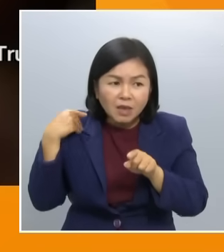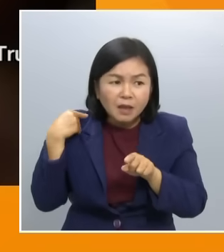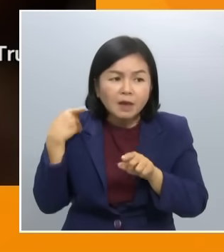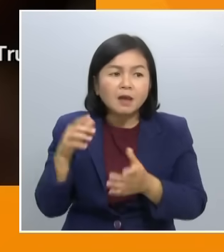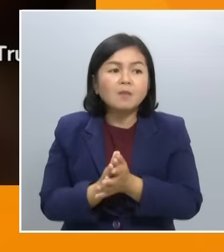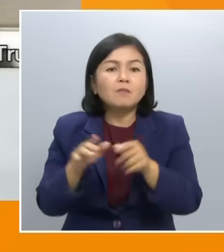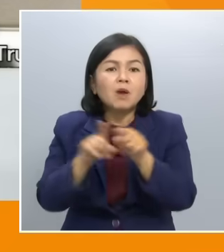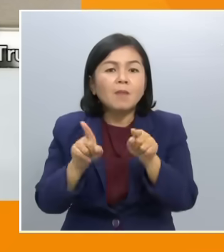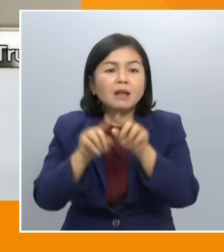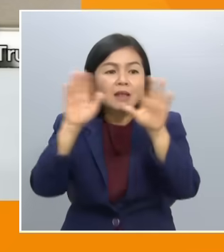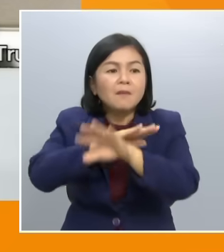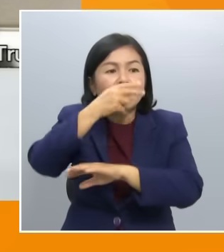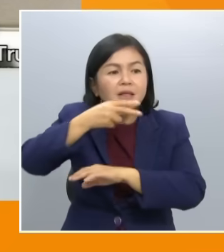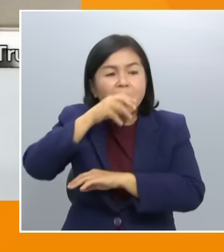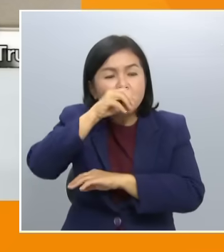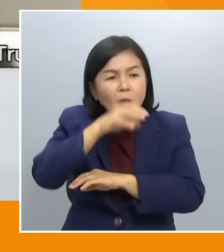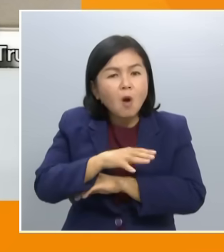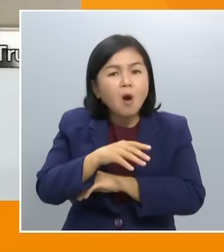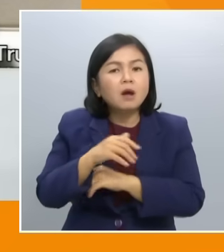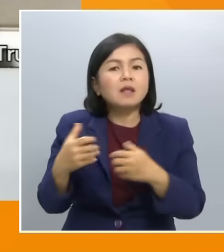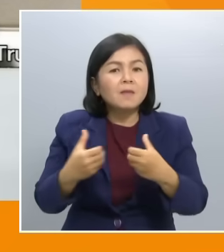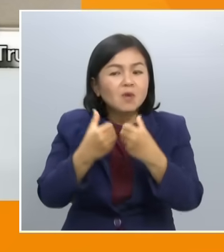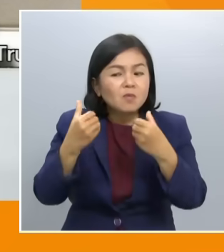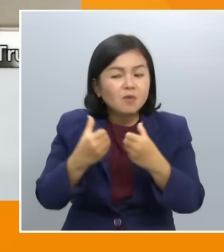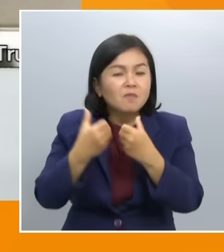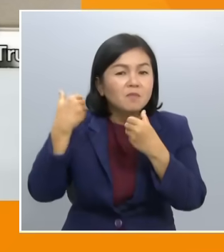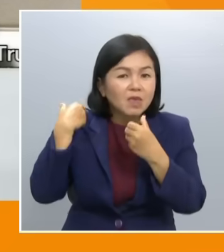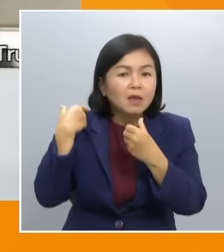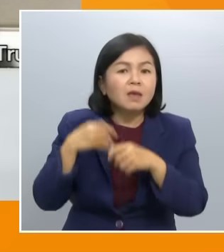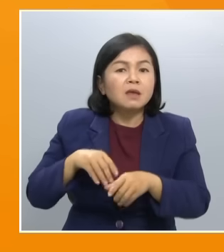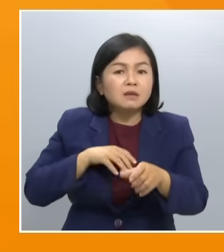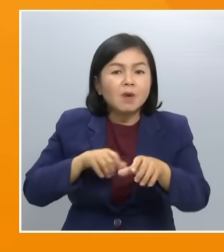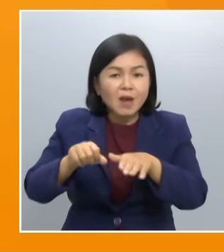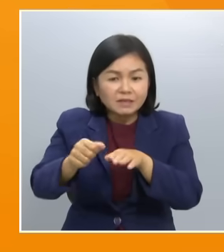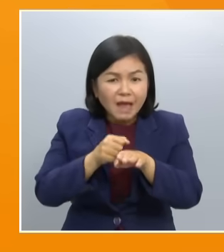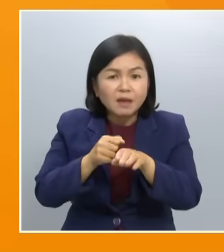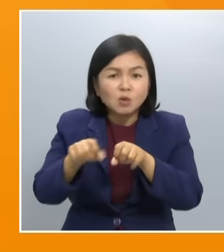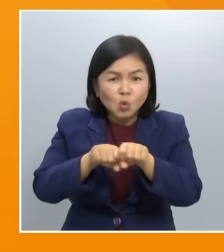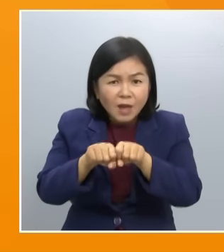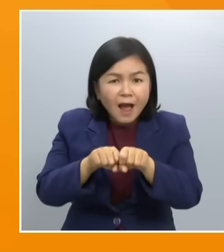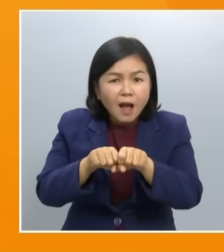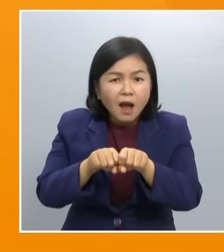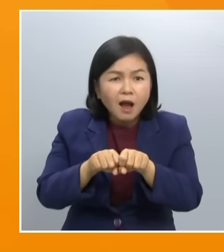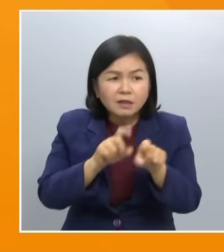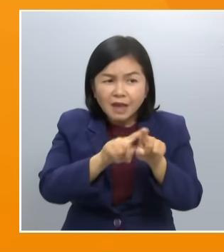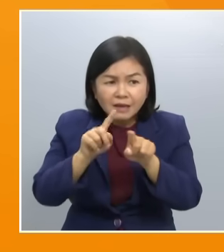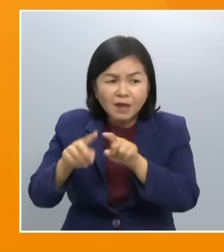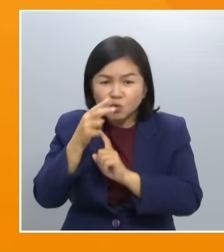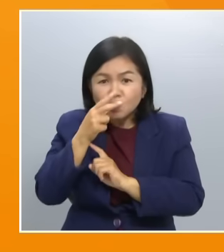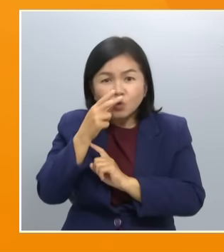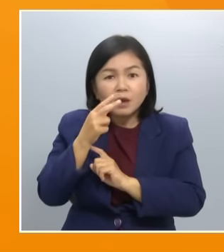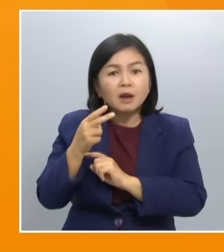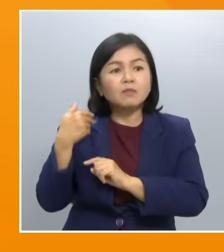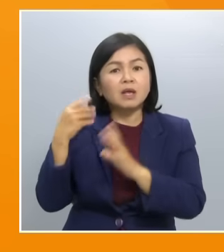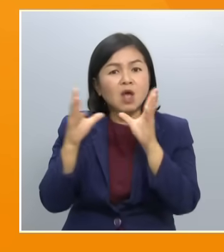การส่งข้อความว่าการเฉลิมฉลองใน2เรื่องเลยในถุงเท้าคู่เดียว ขนาดที่นี่เขาเยอะมาก แล้วดูนี่ค่ะ World